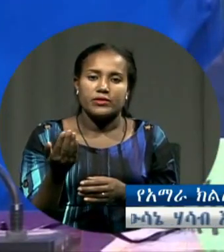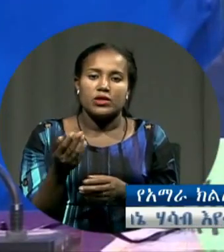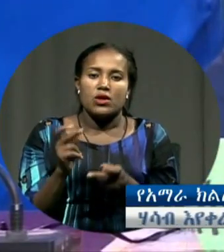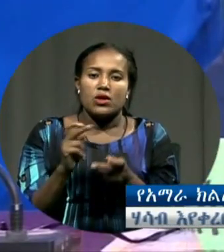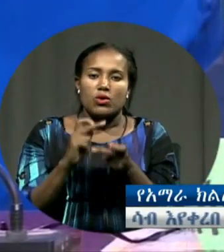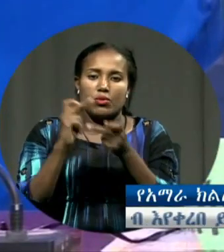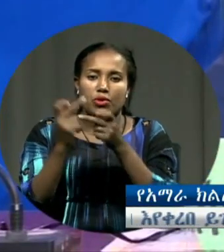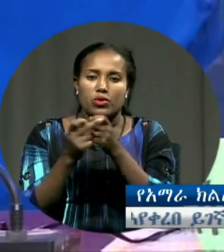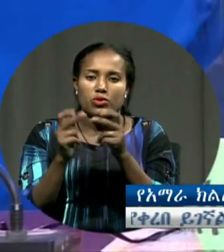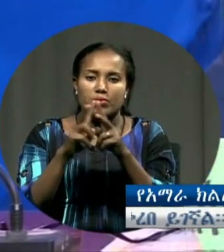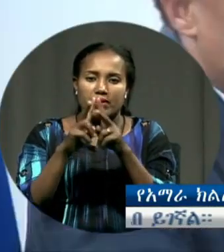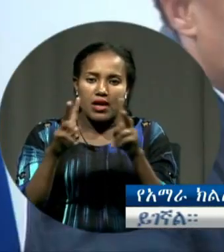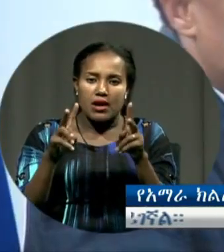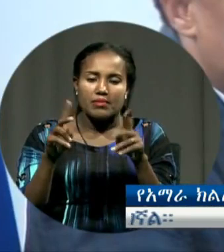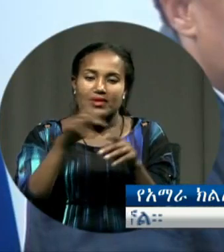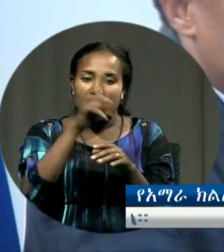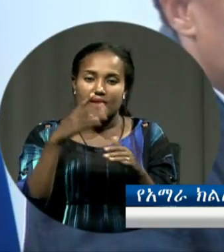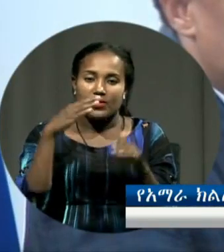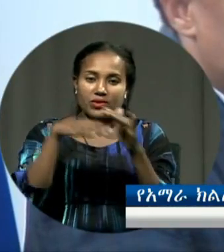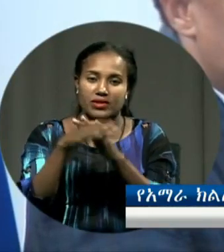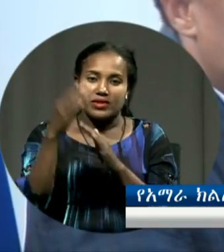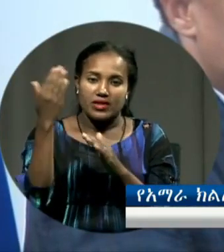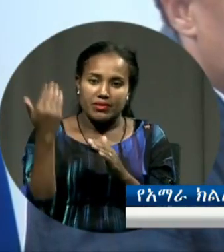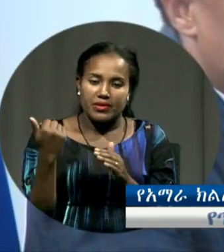ኮርፖሬሽኑ በጣም ጥያቄ ውስጥ እንደነበር